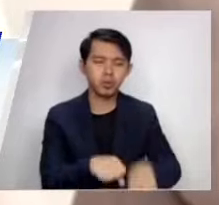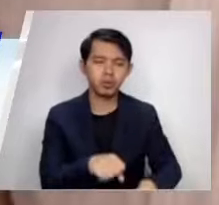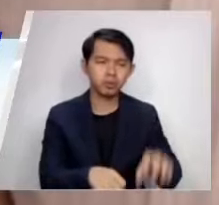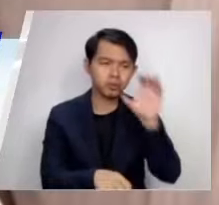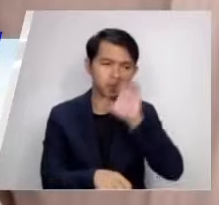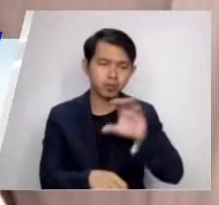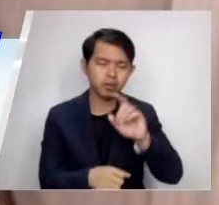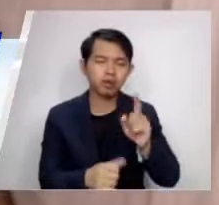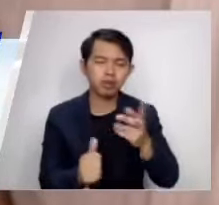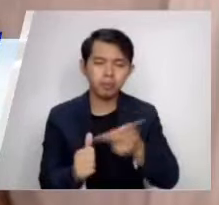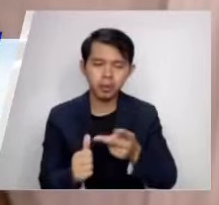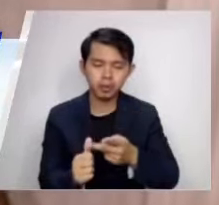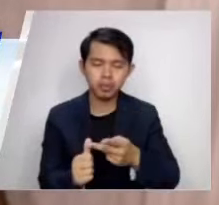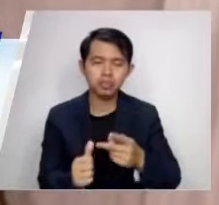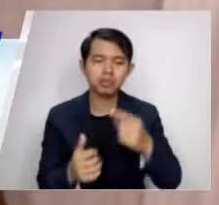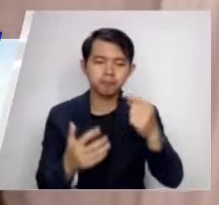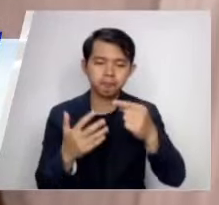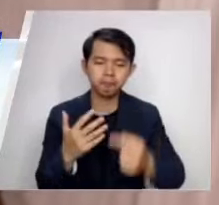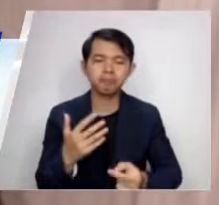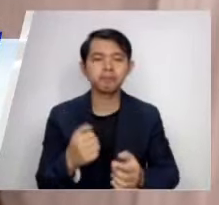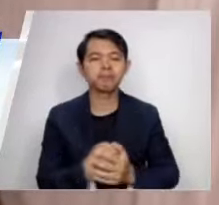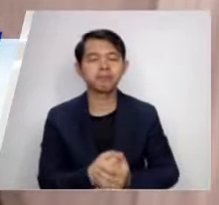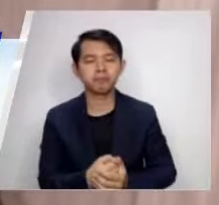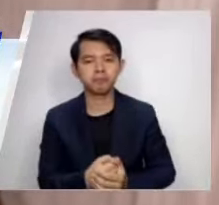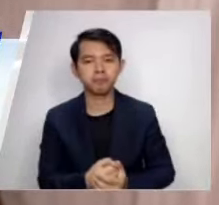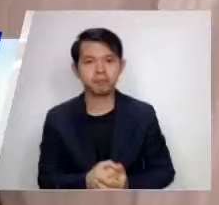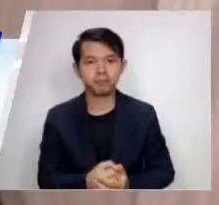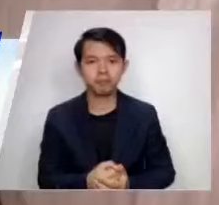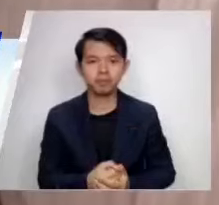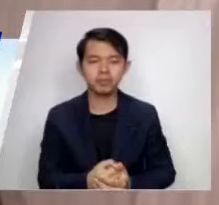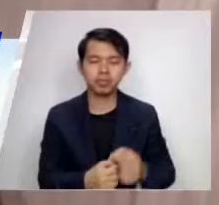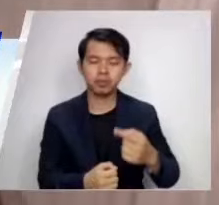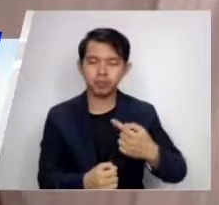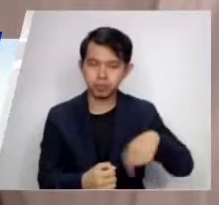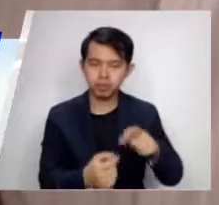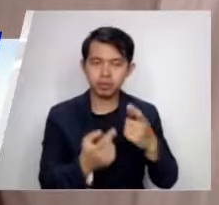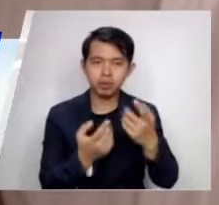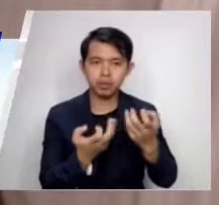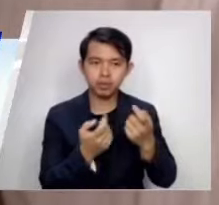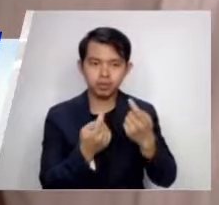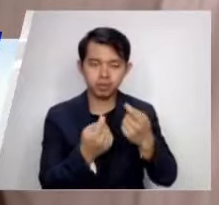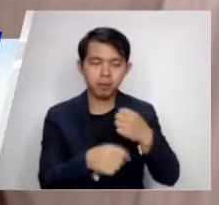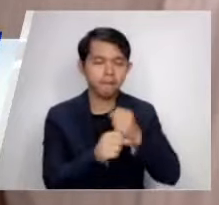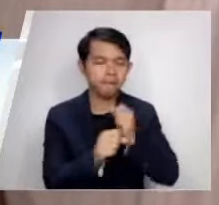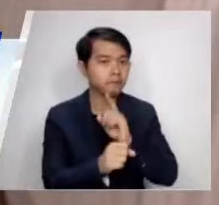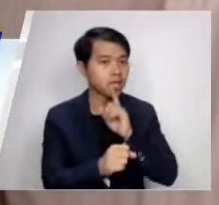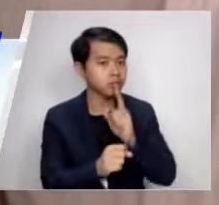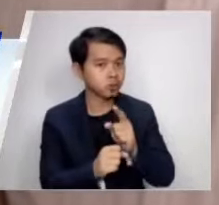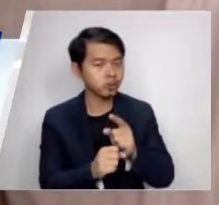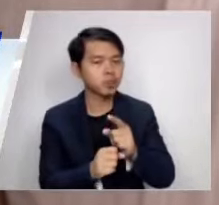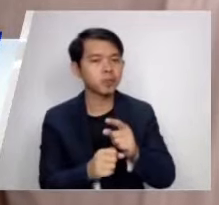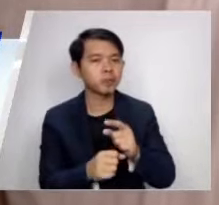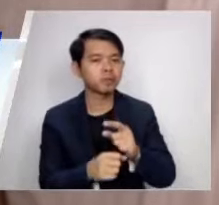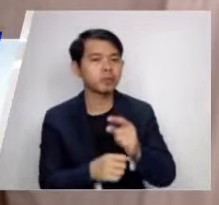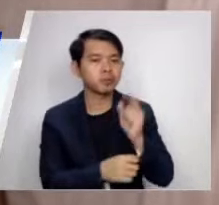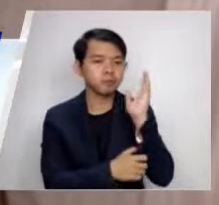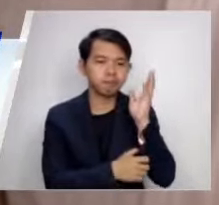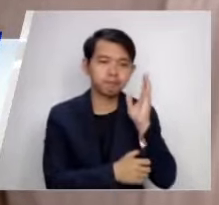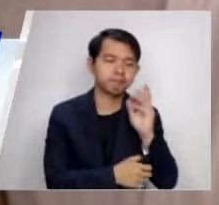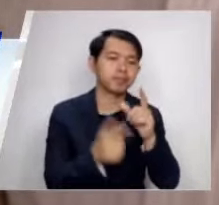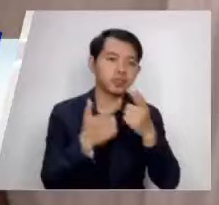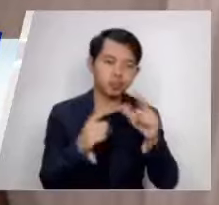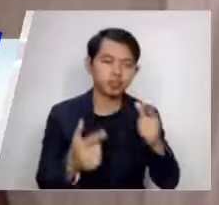lahat. Pero tapos na yan. Sinusubukan lang namin na tiyakin na maganda na yung lingwahe, na maayos lahat